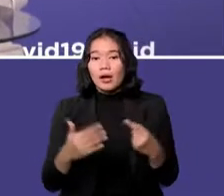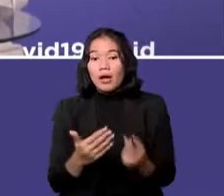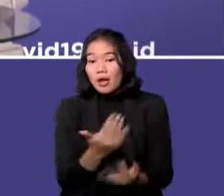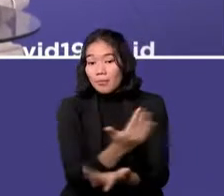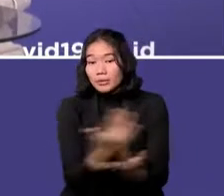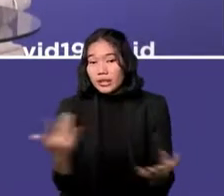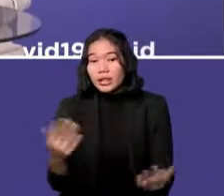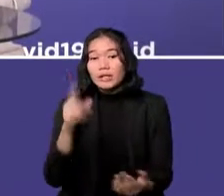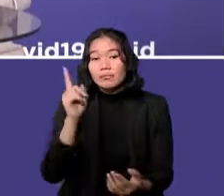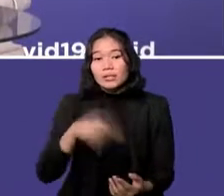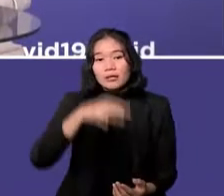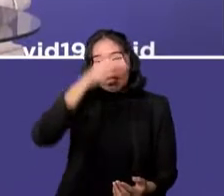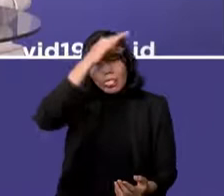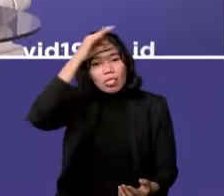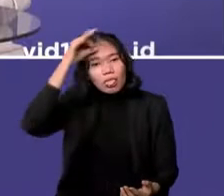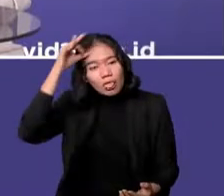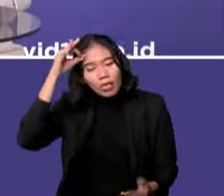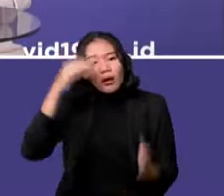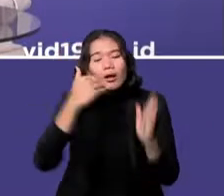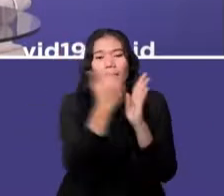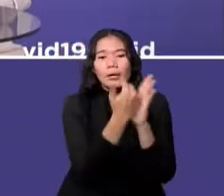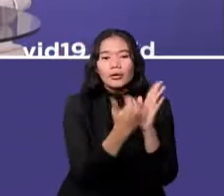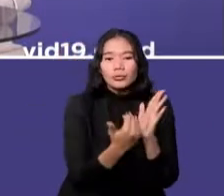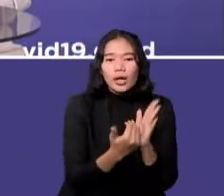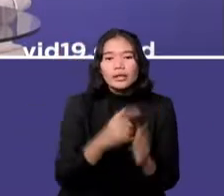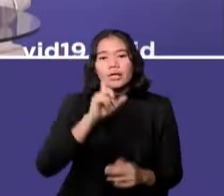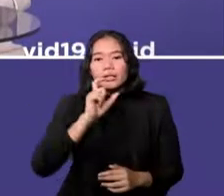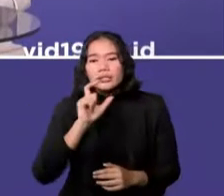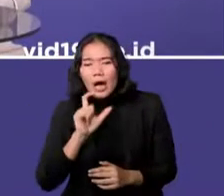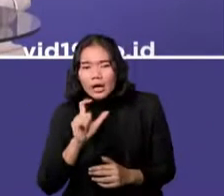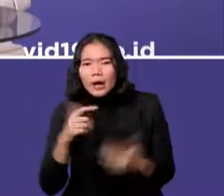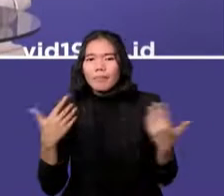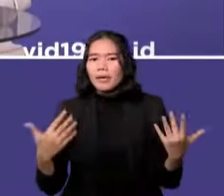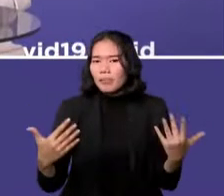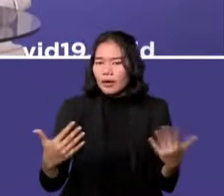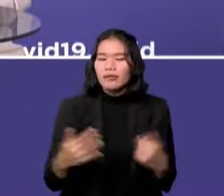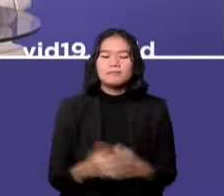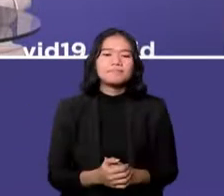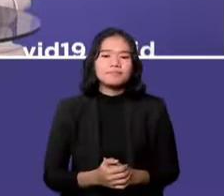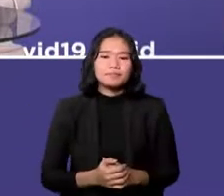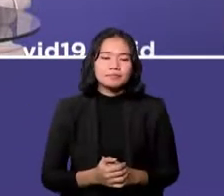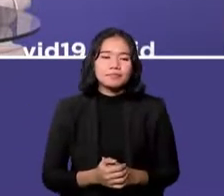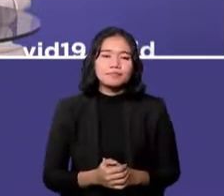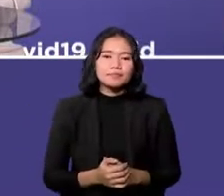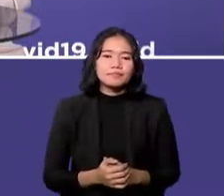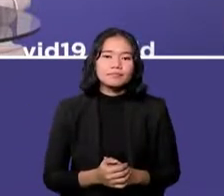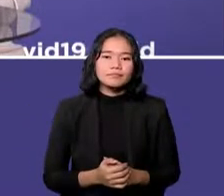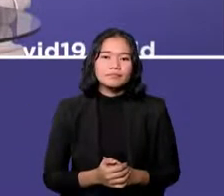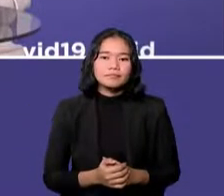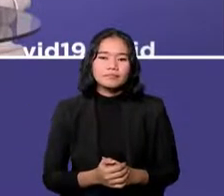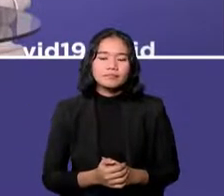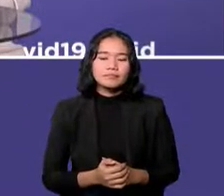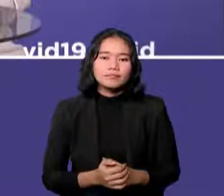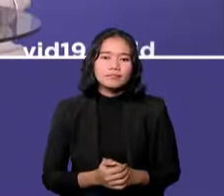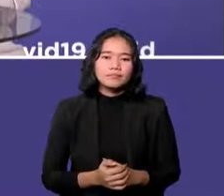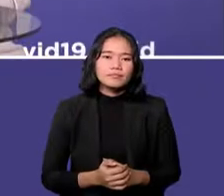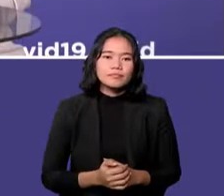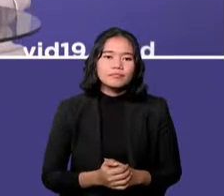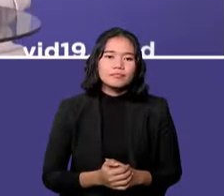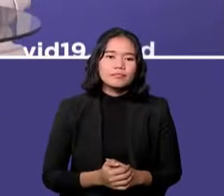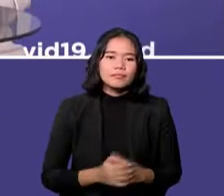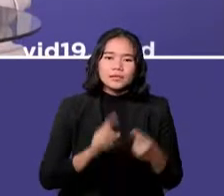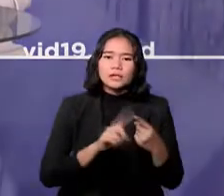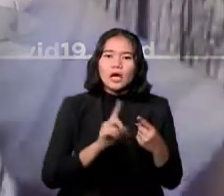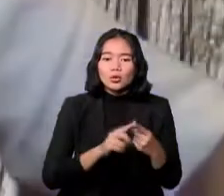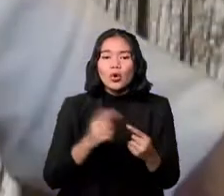masyarakat belum tahu juga mengenai peraturan-peraturan ini dan tata cara bagaimana cara melaksanakannya, gitu ya. Yang pertama